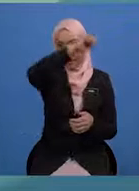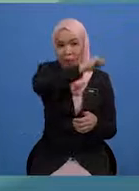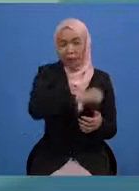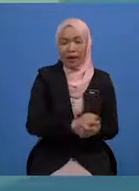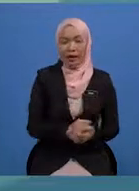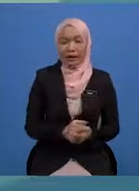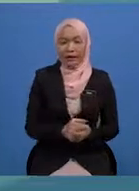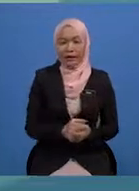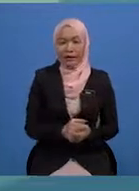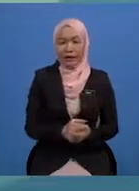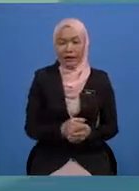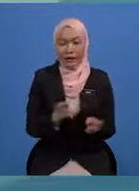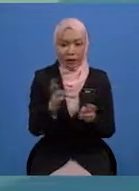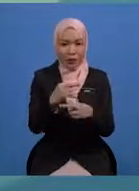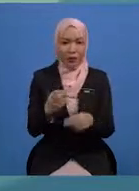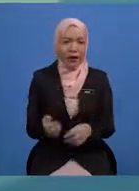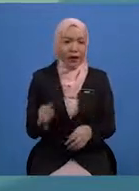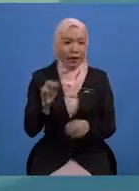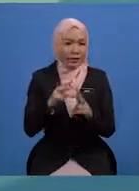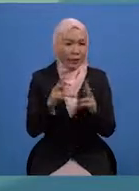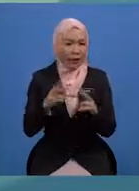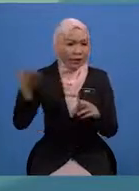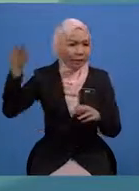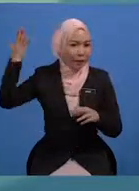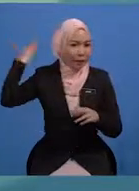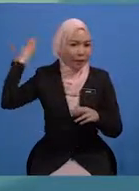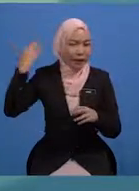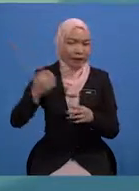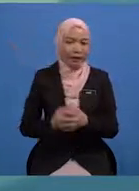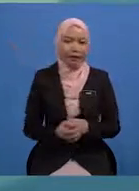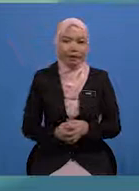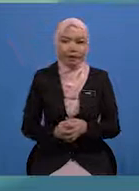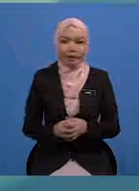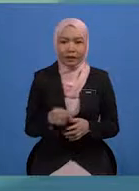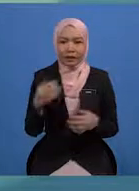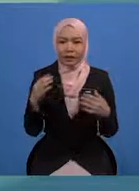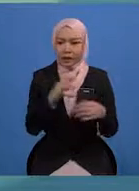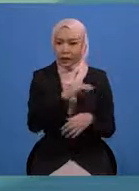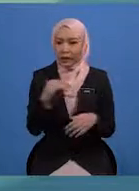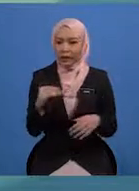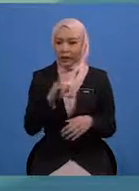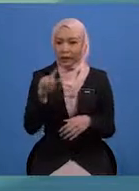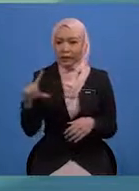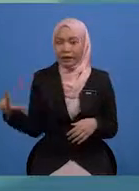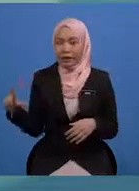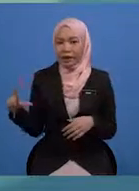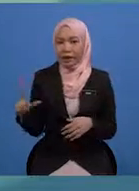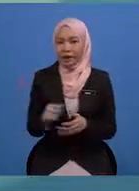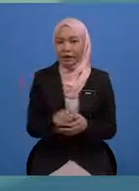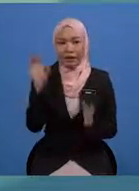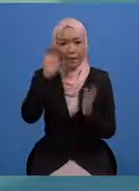yang paling belakang dalam lakaran dan merupakan latar gambaran lanskap kita.